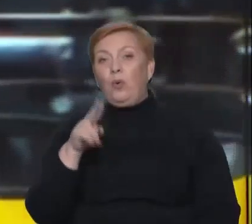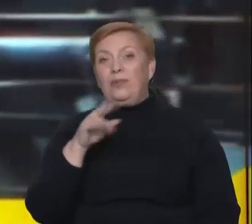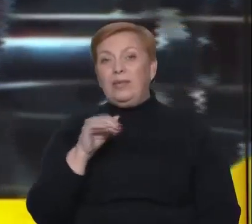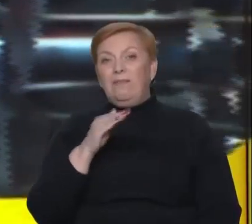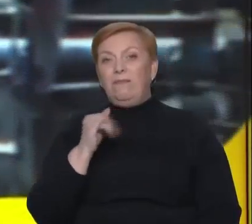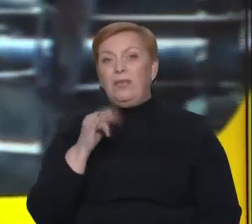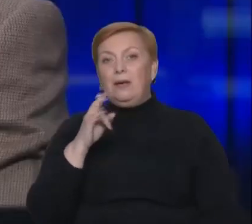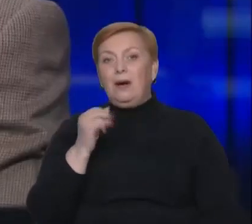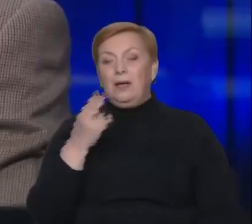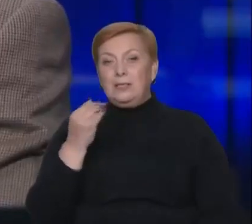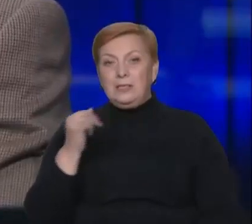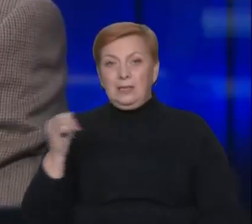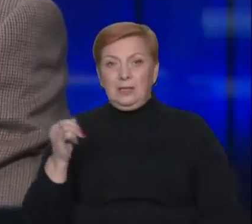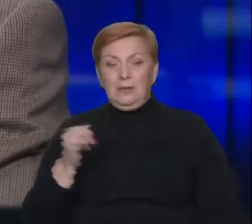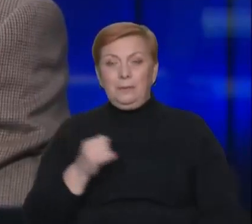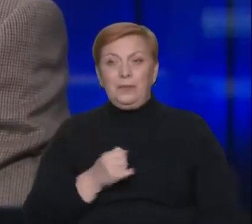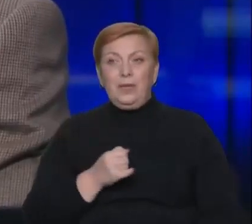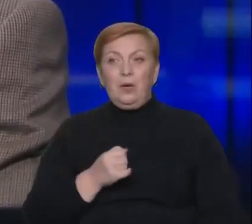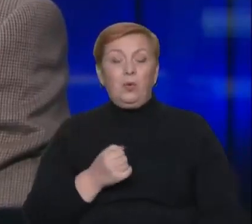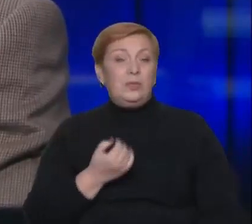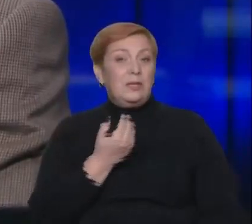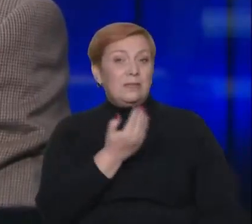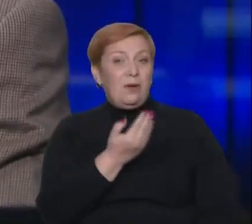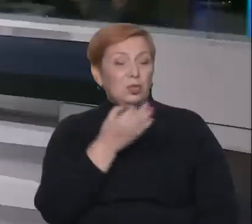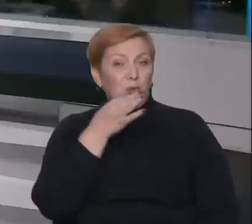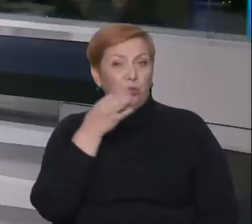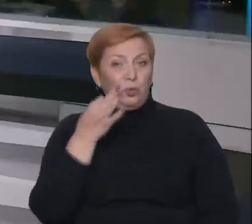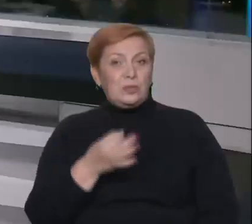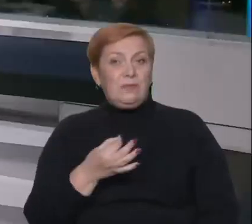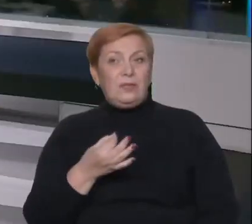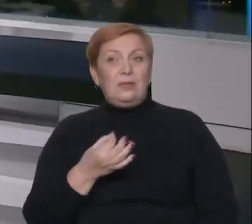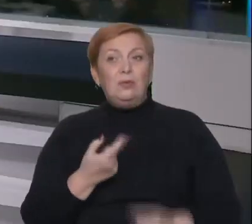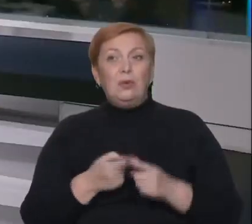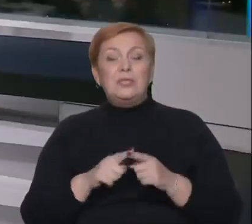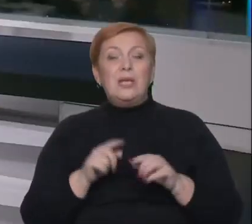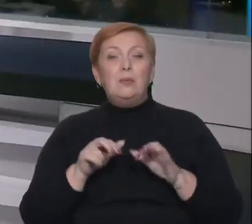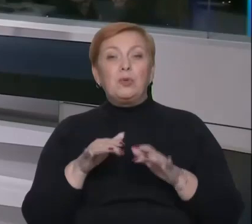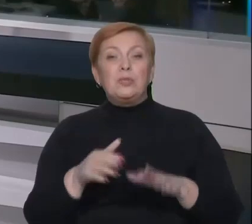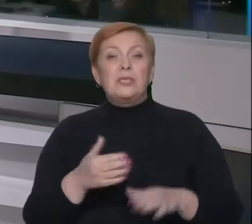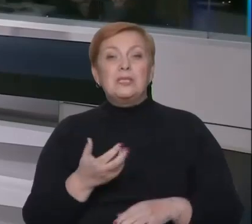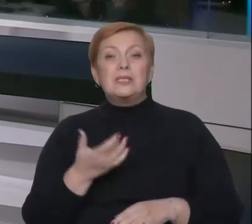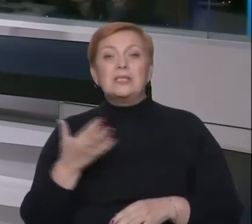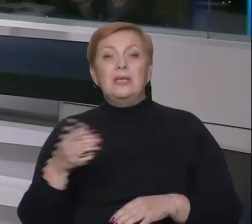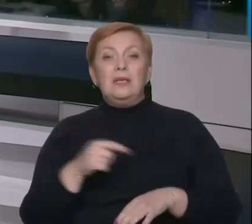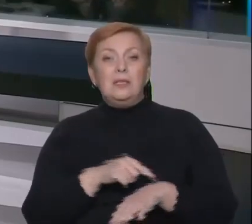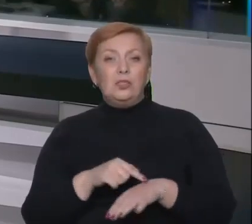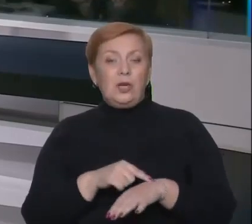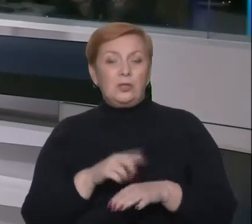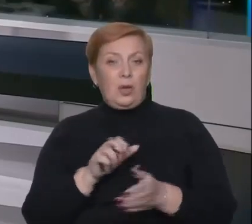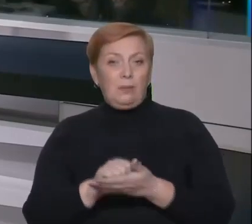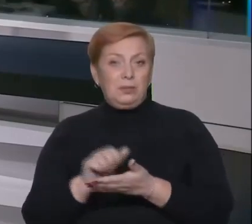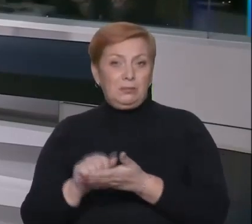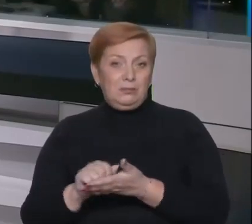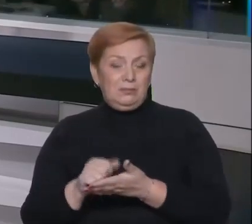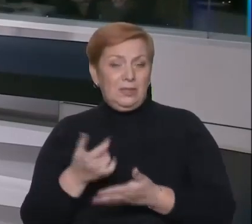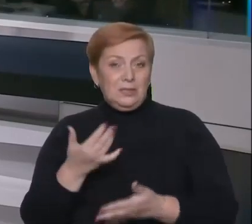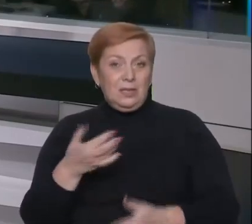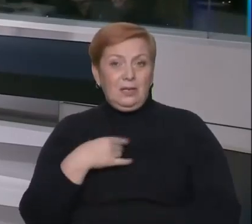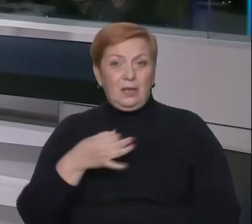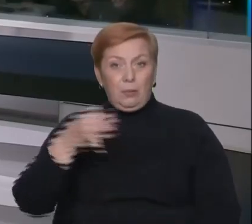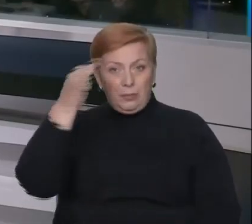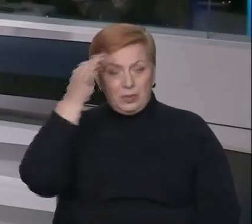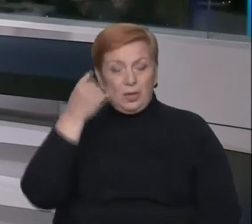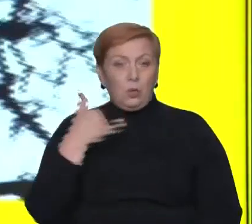Скільки от за вашого досвіду це займає цей процес, наскільки довго? Тому що я наскільки пам'ятаю, що у нас спрощена